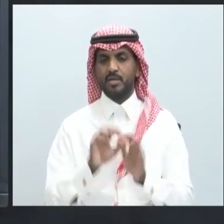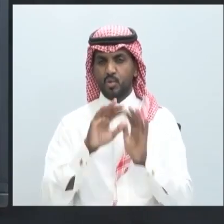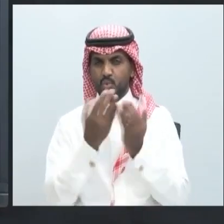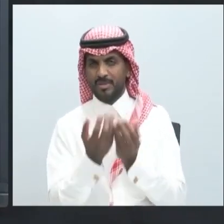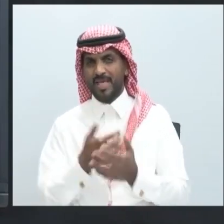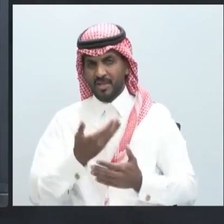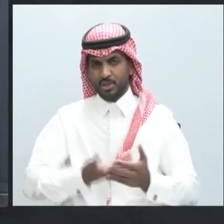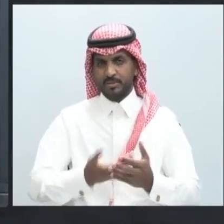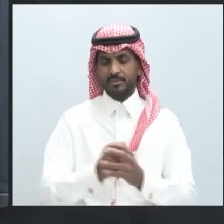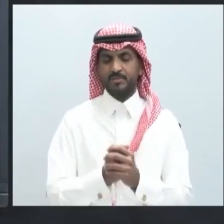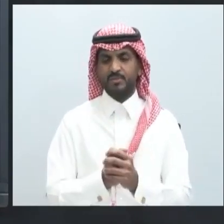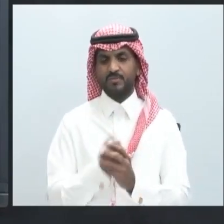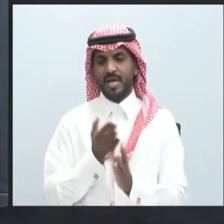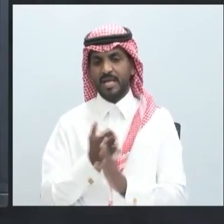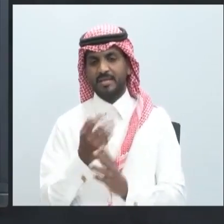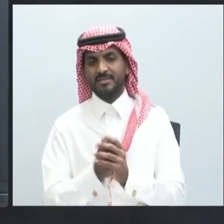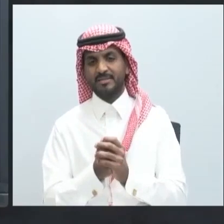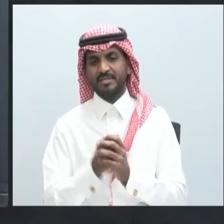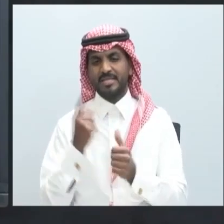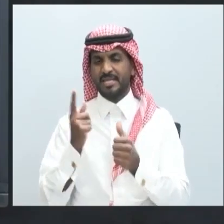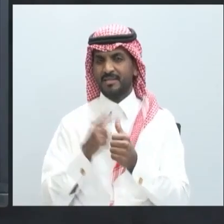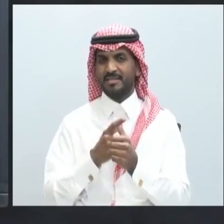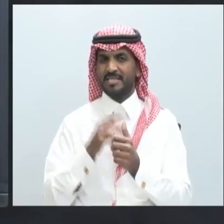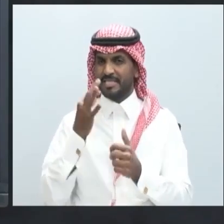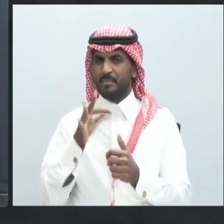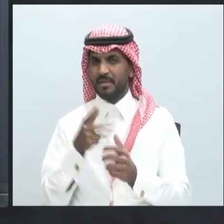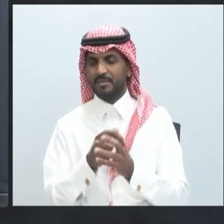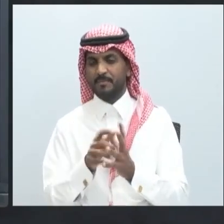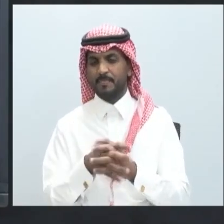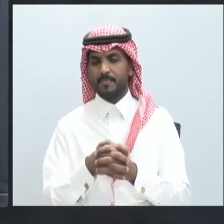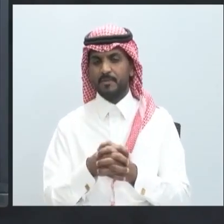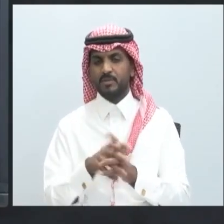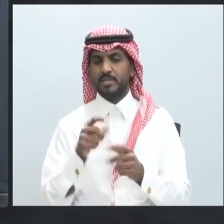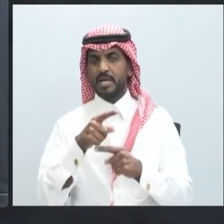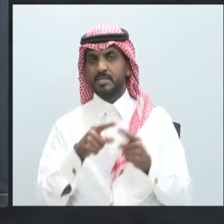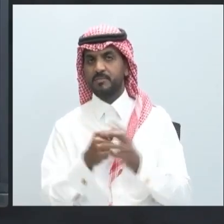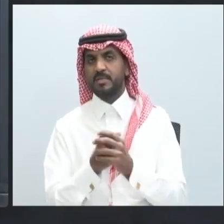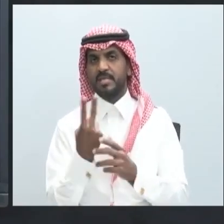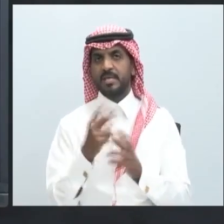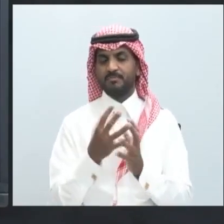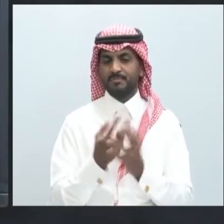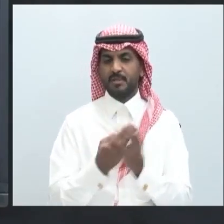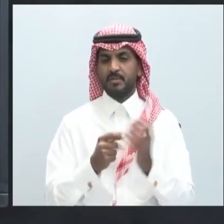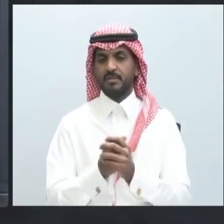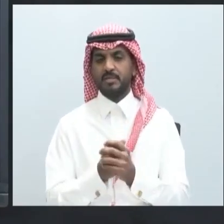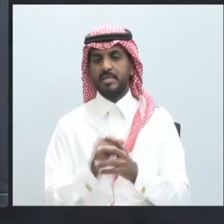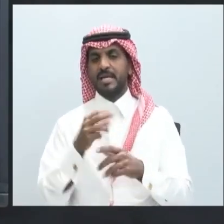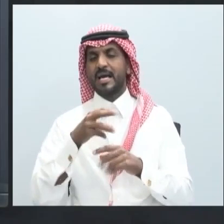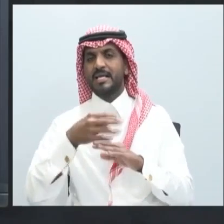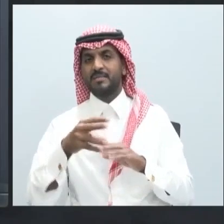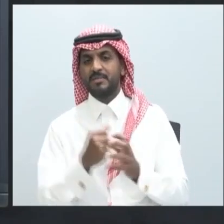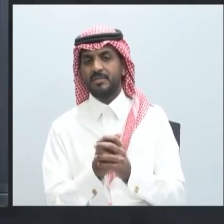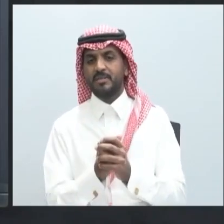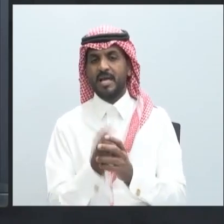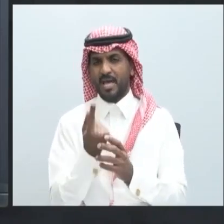ولكن في حالات نادره هذه الكتله تنقسم لتكون جنينين اذا هذه الكتله التي انقسمت هي نتائج